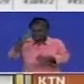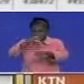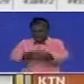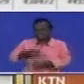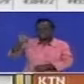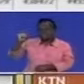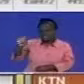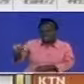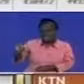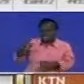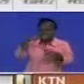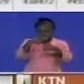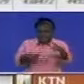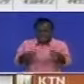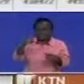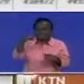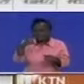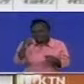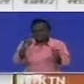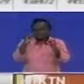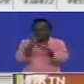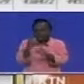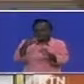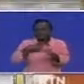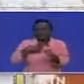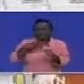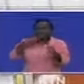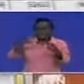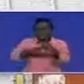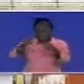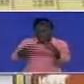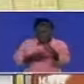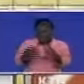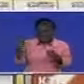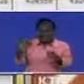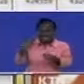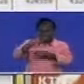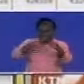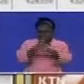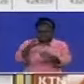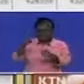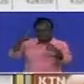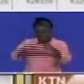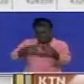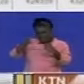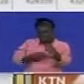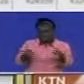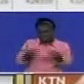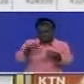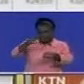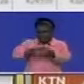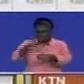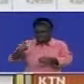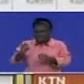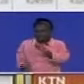E. Mwaka 2012 idadi hiyo ilikuwa 7,000. Mwaka 2013 7,000 tena. Ushauri hata